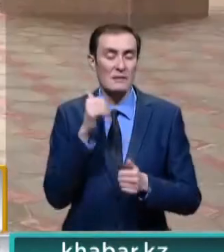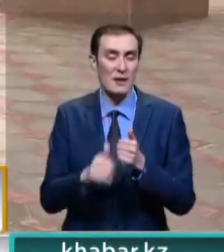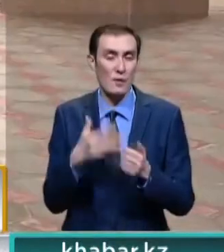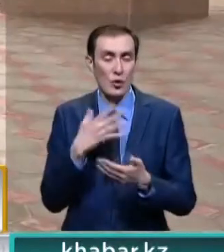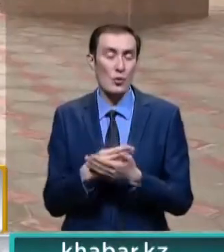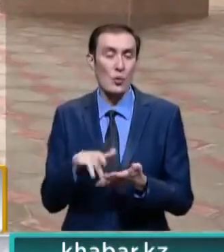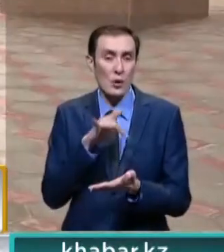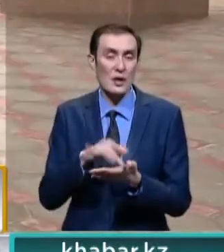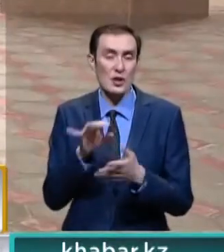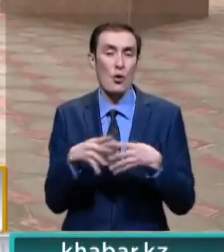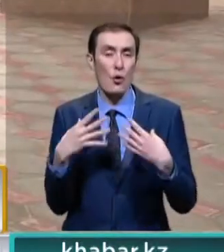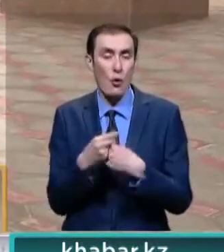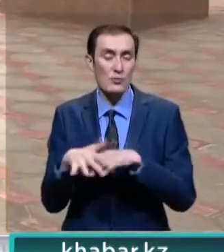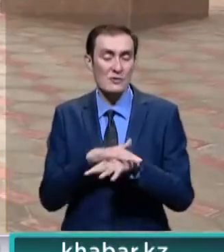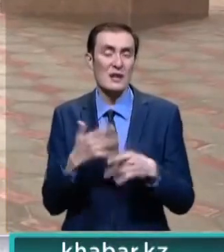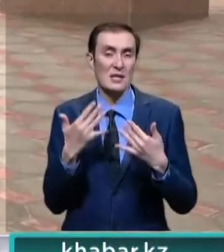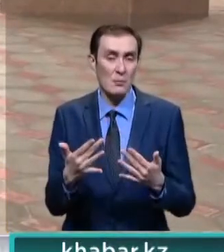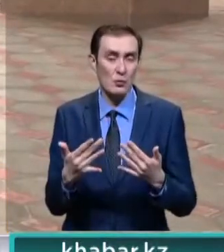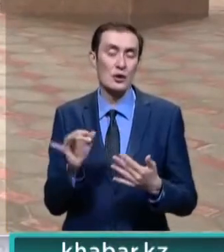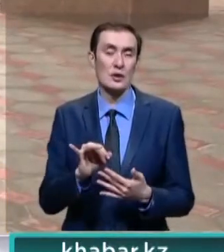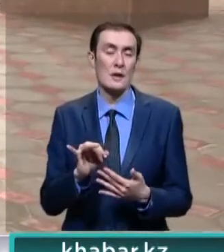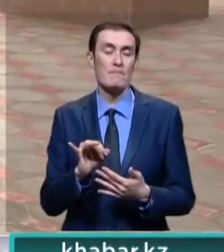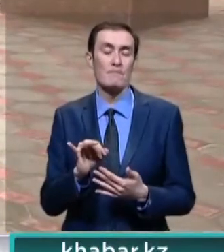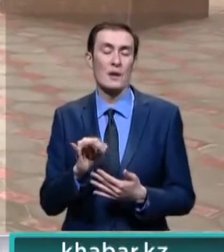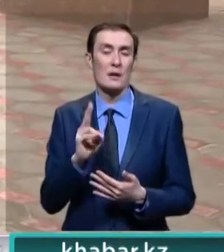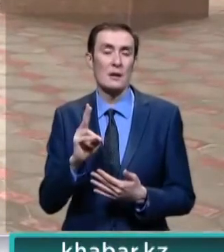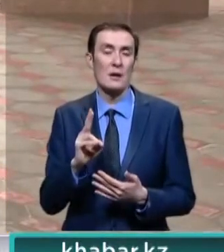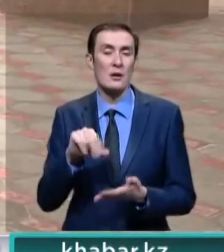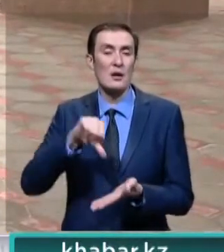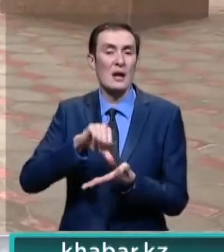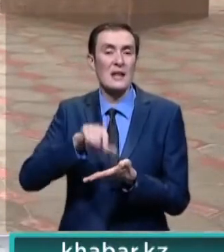и общество предъявляет также высокие требования к кандидатурам акимов.